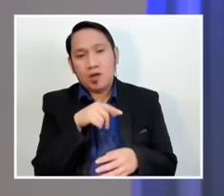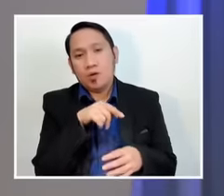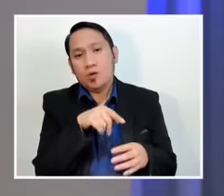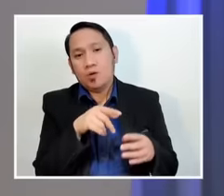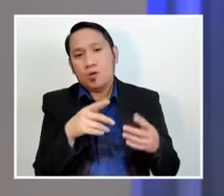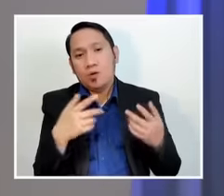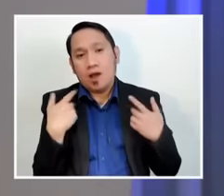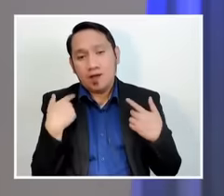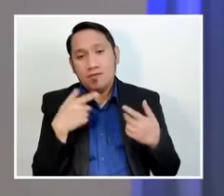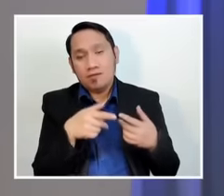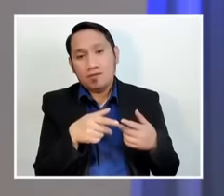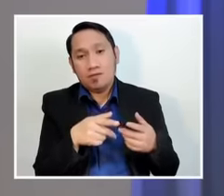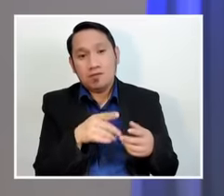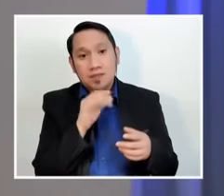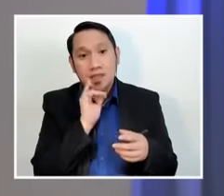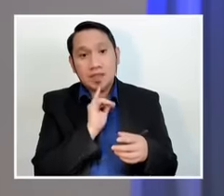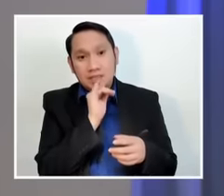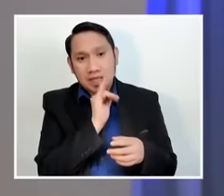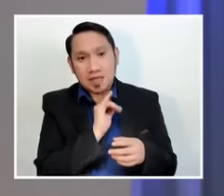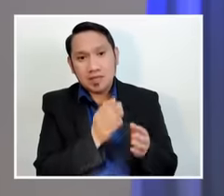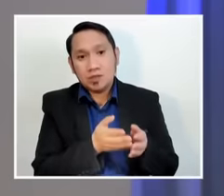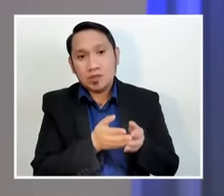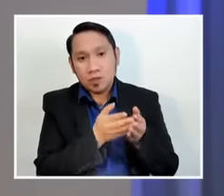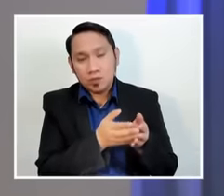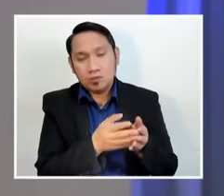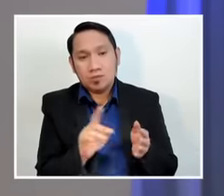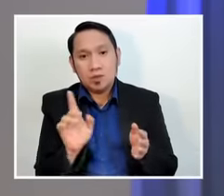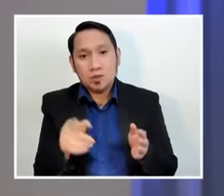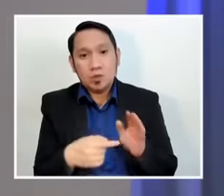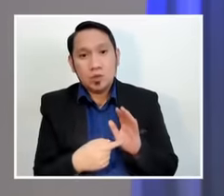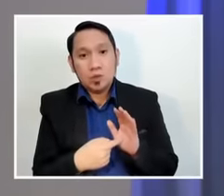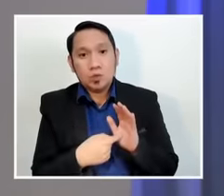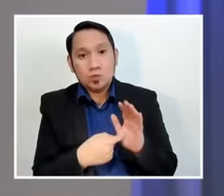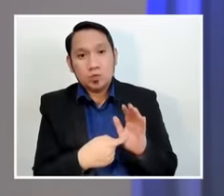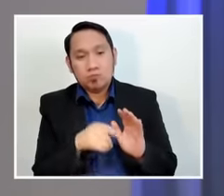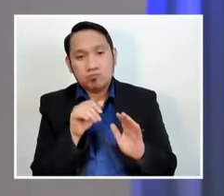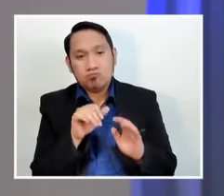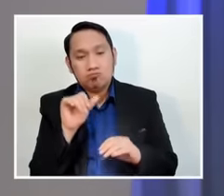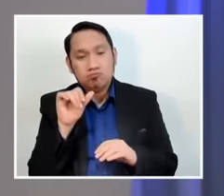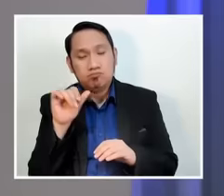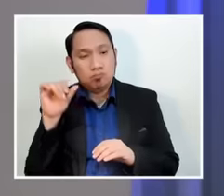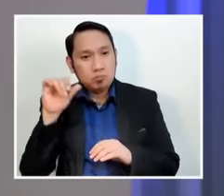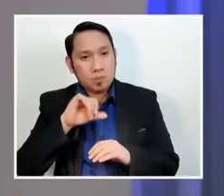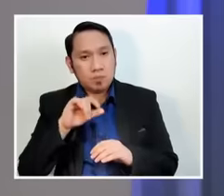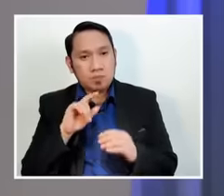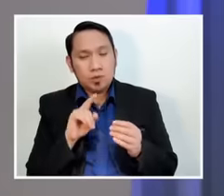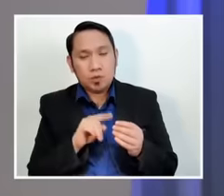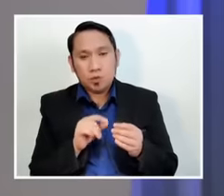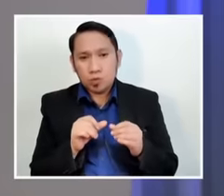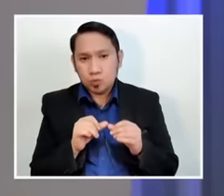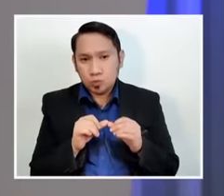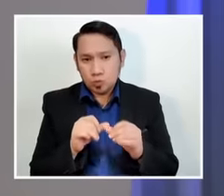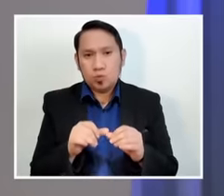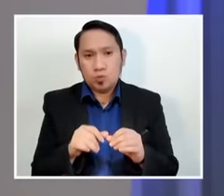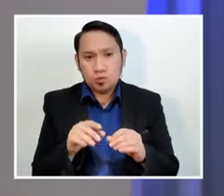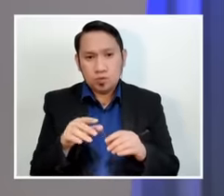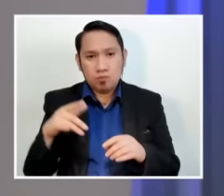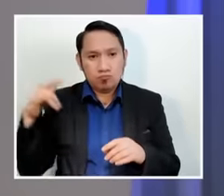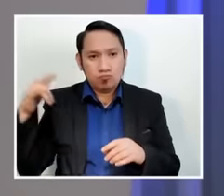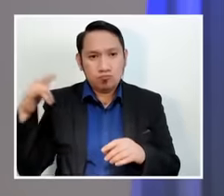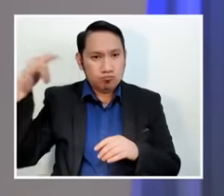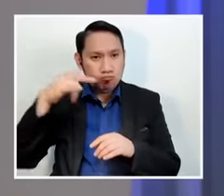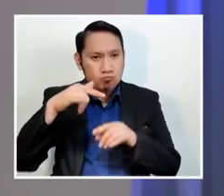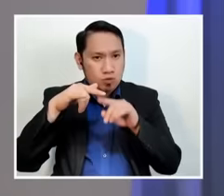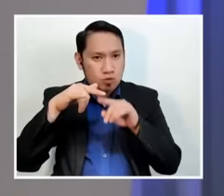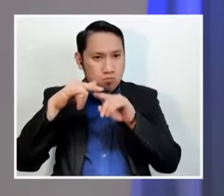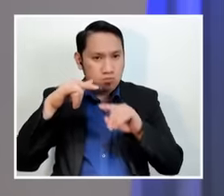umano'y Israeli ship para ipakita ang pagkundina sa patuloy na pambobomba sa Gaza